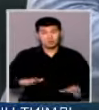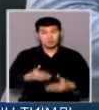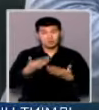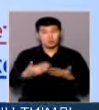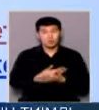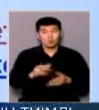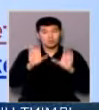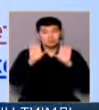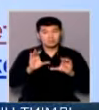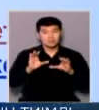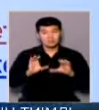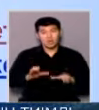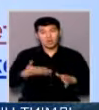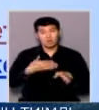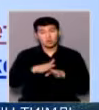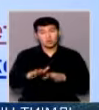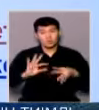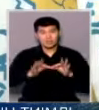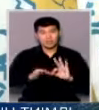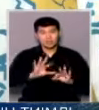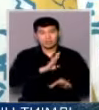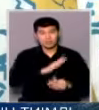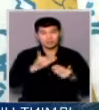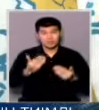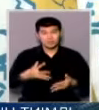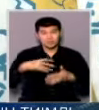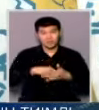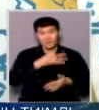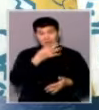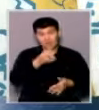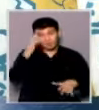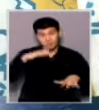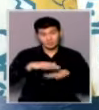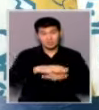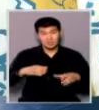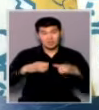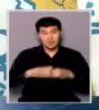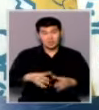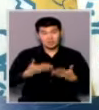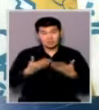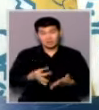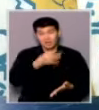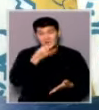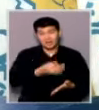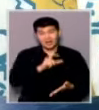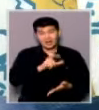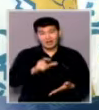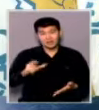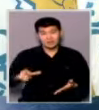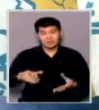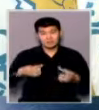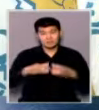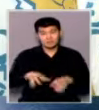Жаңа кодексте бұл туралы толығырақ жазылған. Қорытындылап айтқанымызда мемлекеттік органдардың жауапкершілігі асады,